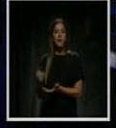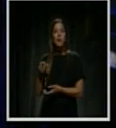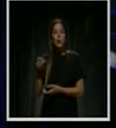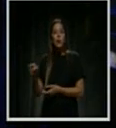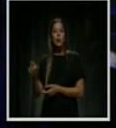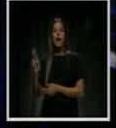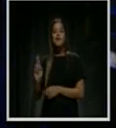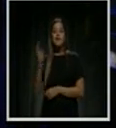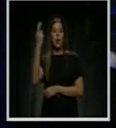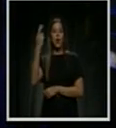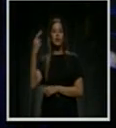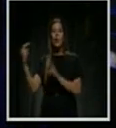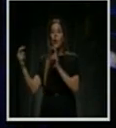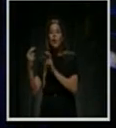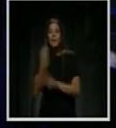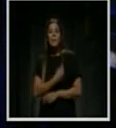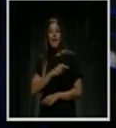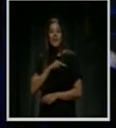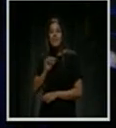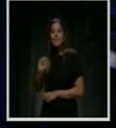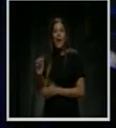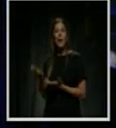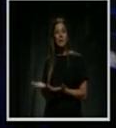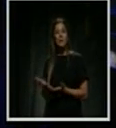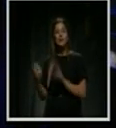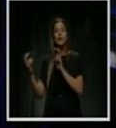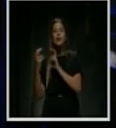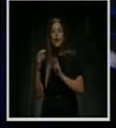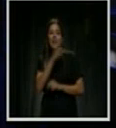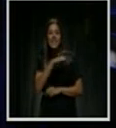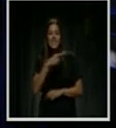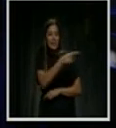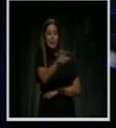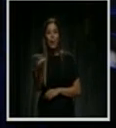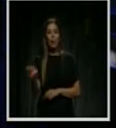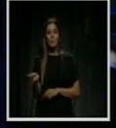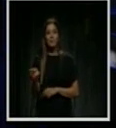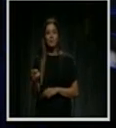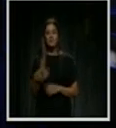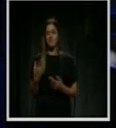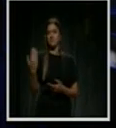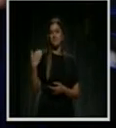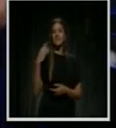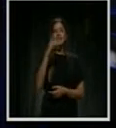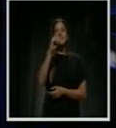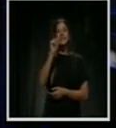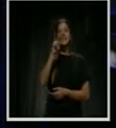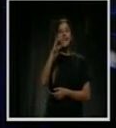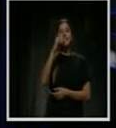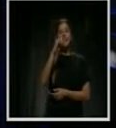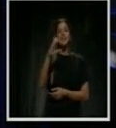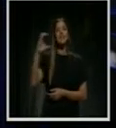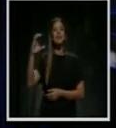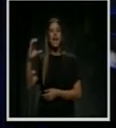riżoluzzjonijiet kontra artom stess, kontrikom, kontra l-poplu tagħkom. Kellek sa reċent il-David Kaza jikteb lil Bank